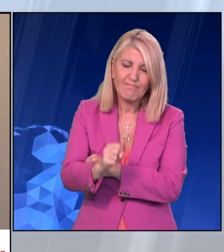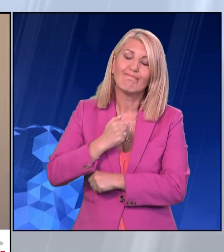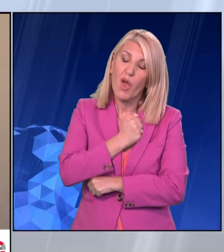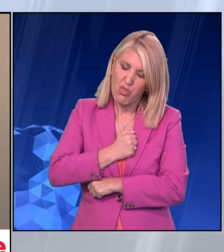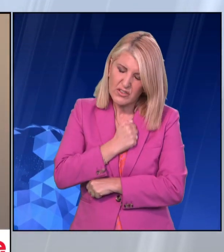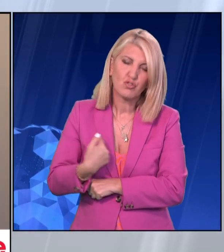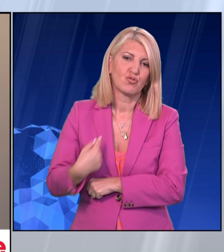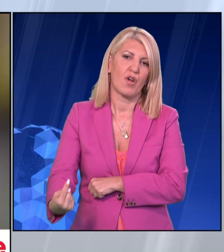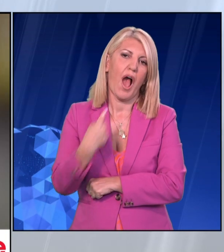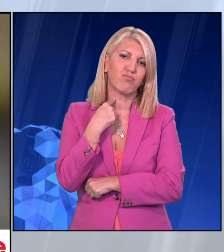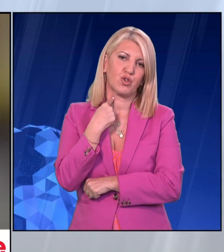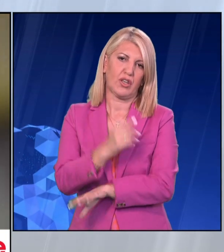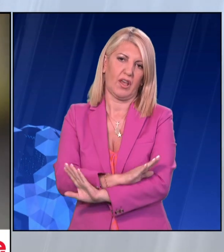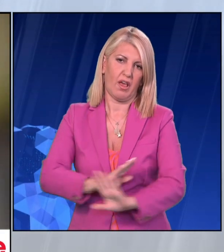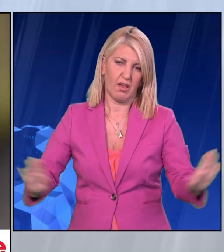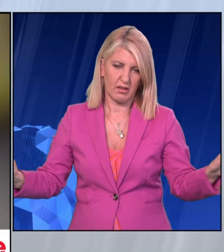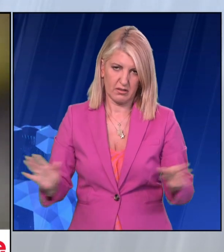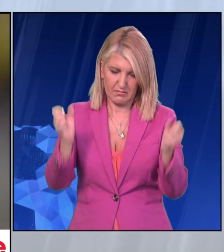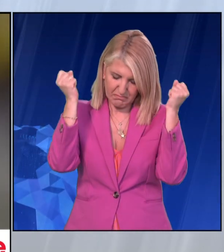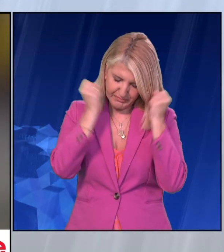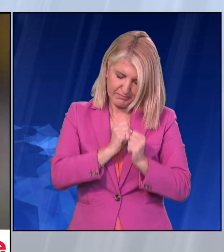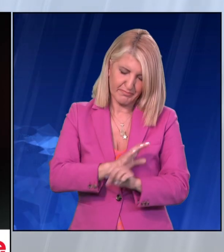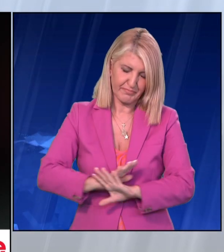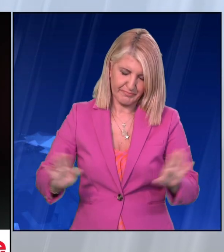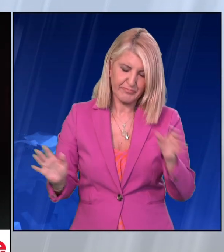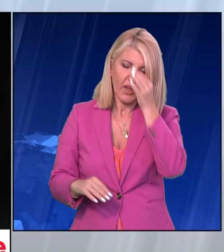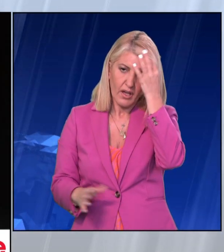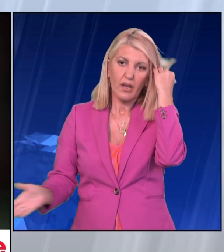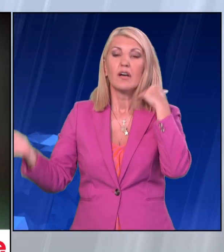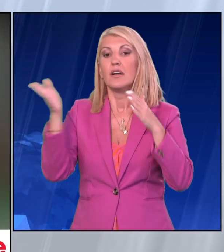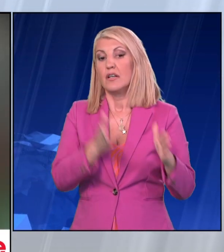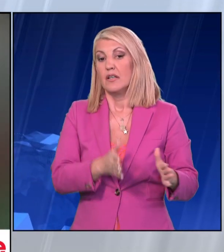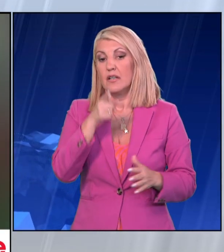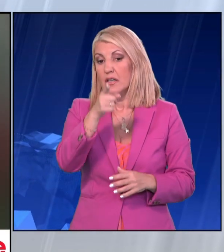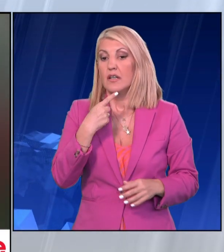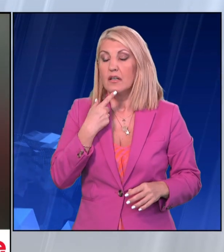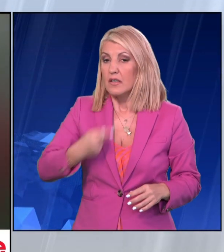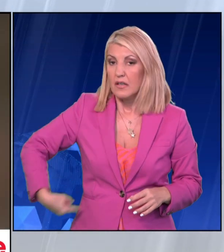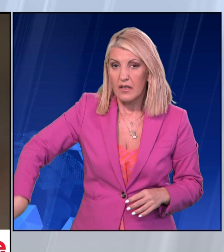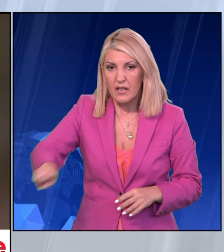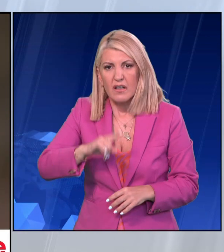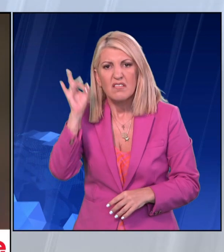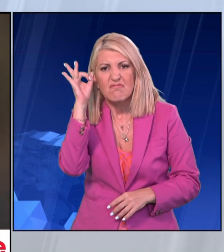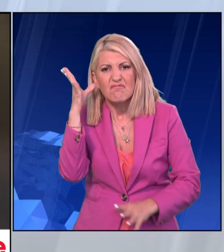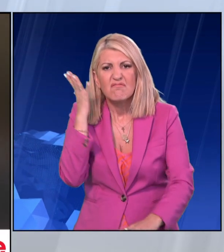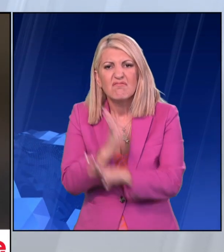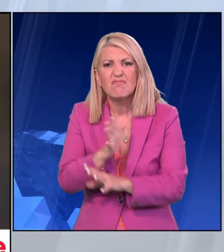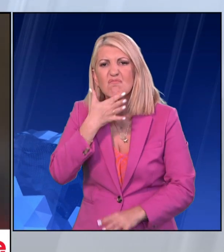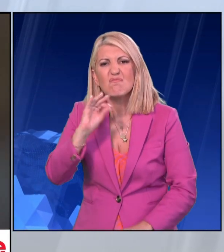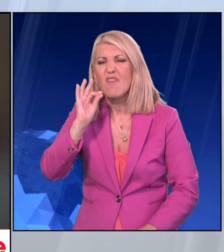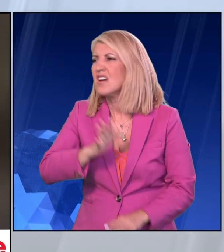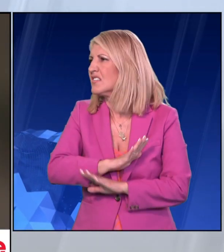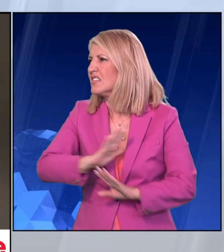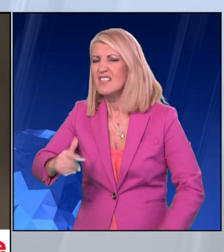τις 11 το βράδυ της Δευτέρας, μετατράπηκε σε πεδίο μάχης. Οπλισμένοι, αποφασισμένοι να σκοτώσουν, οι Κροάτες χούλιγκαν διήνυσαν τα Βαλκάνια για να